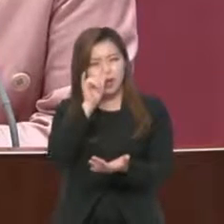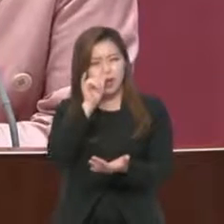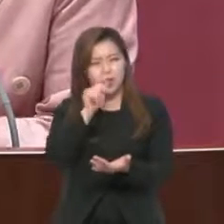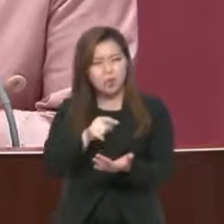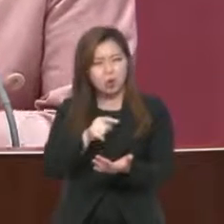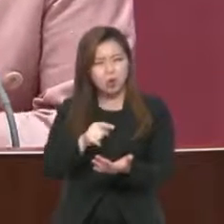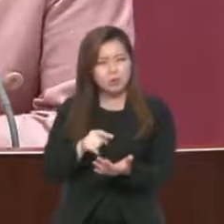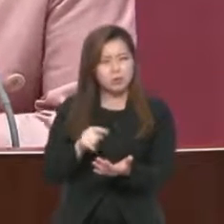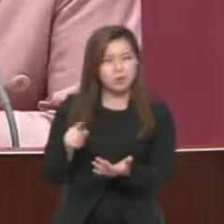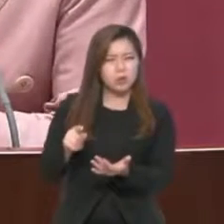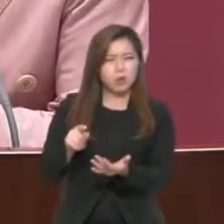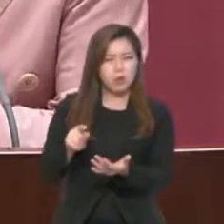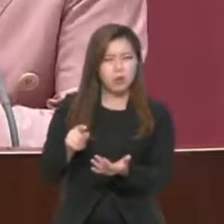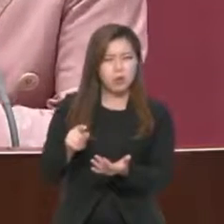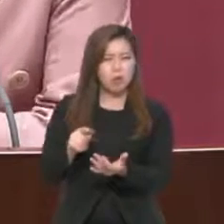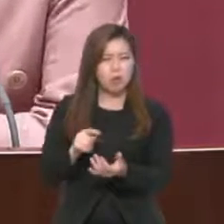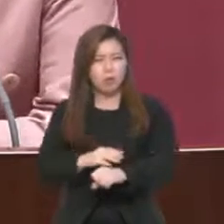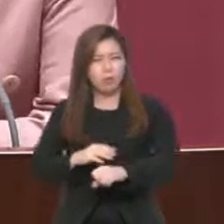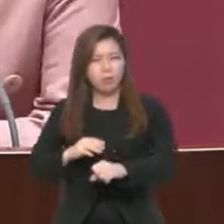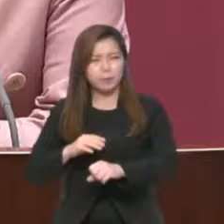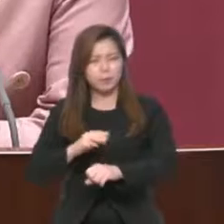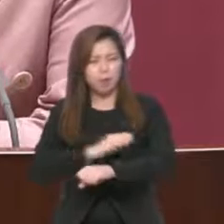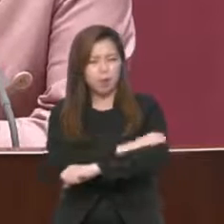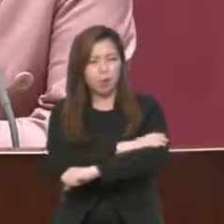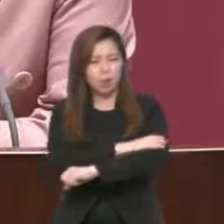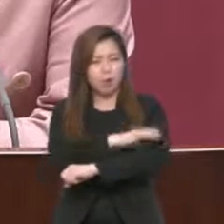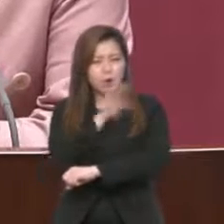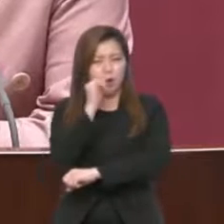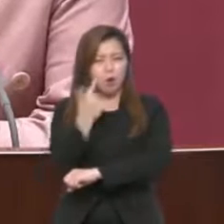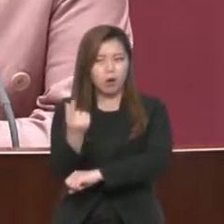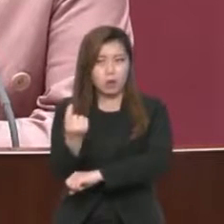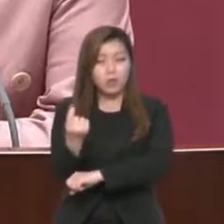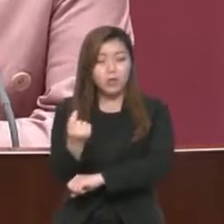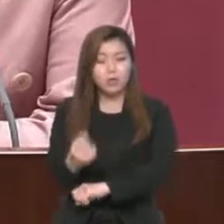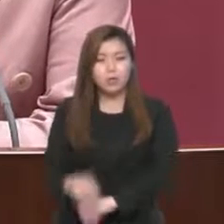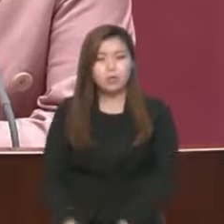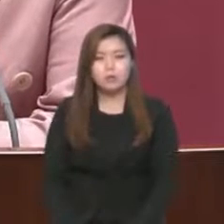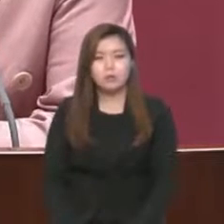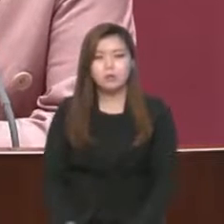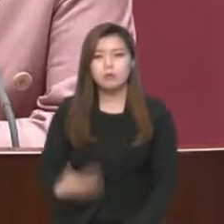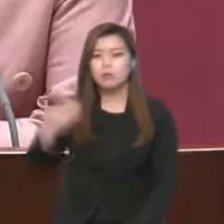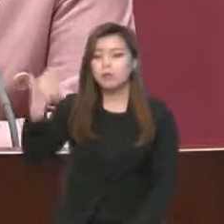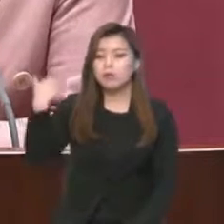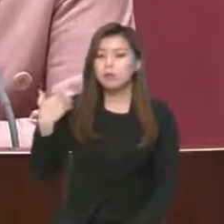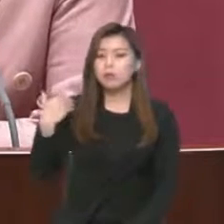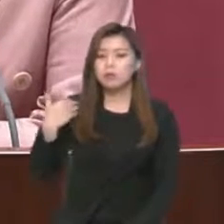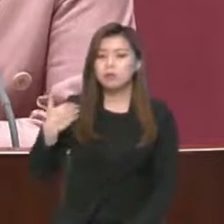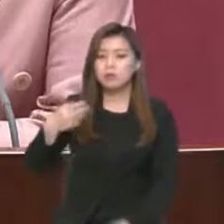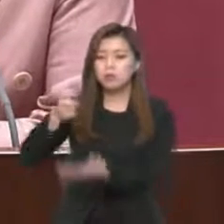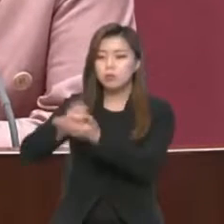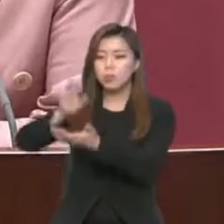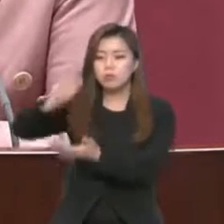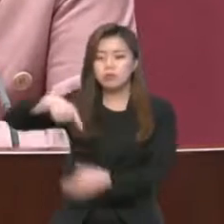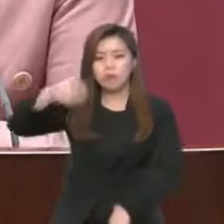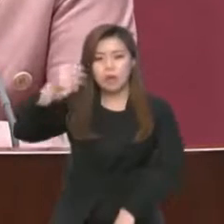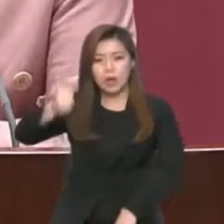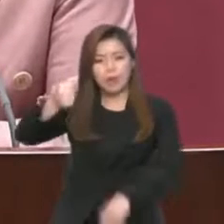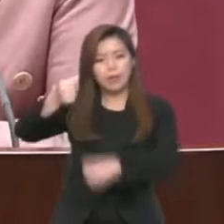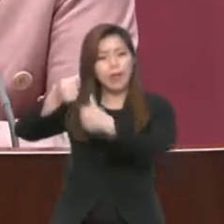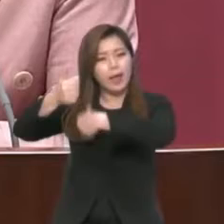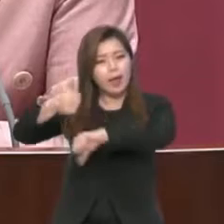권군 유착이라고도 생각을 합니다. 지난 10일 국방부는 추미애 장관 아들